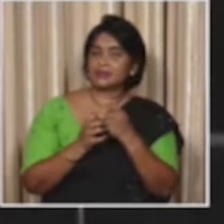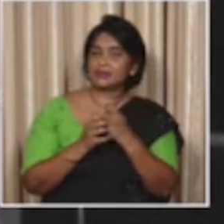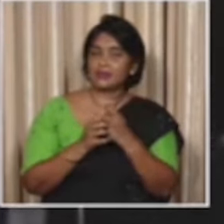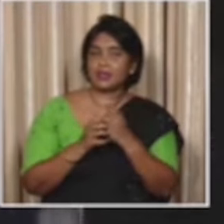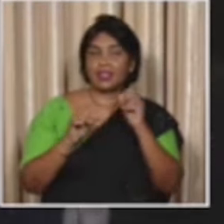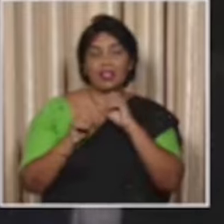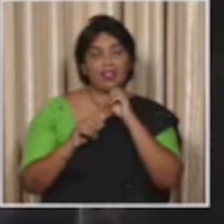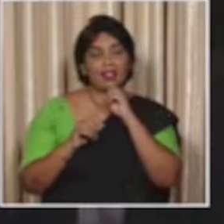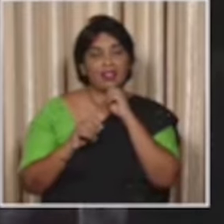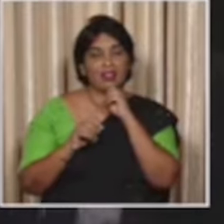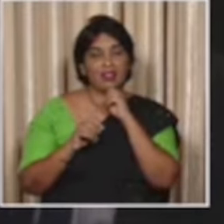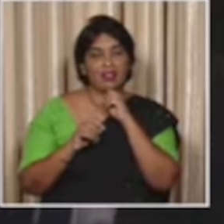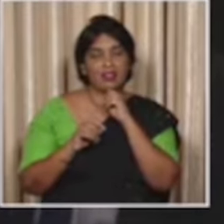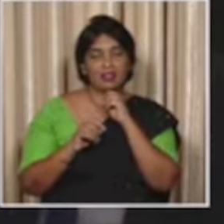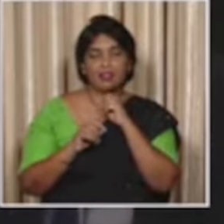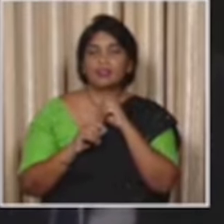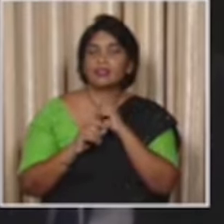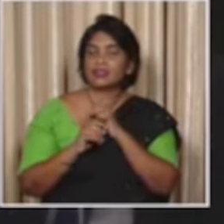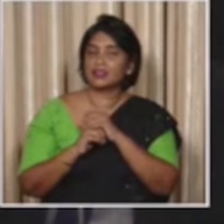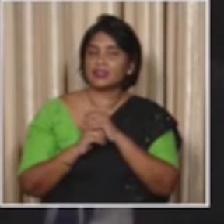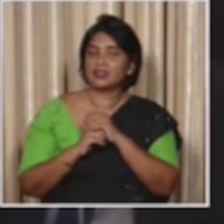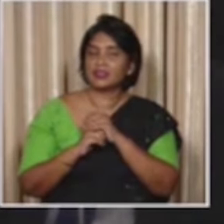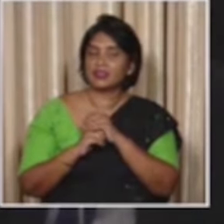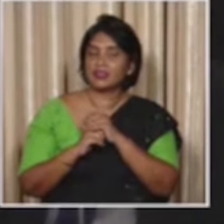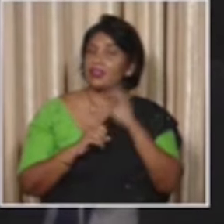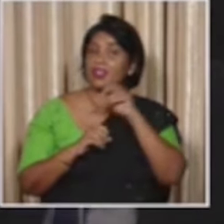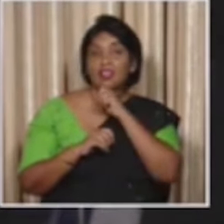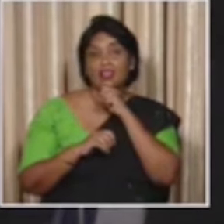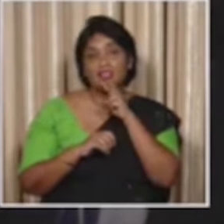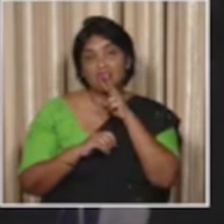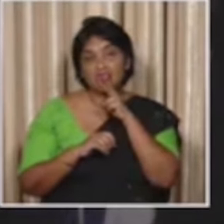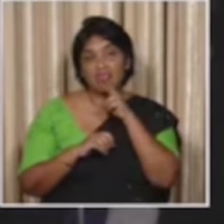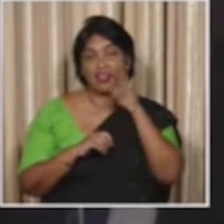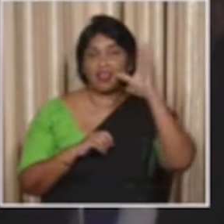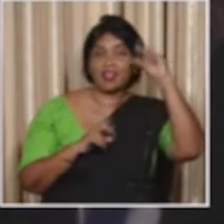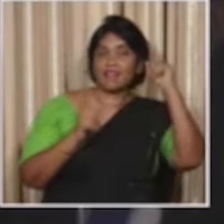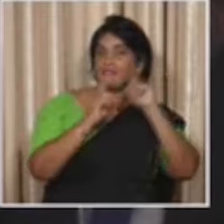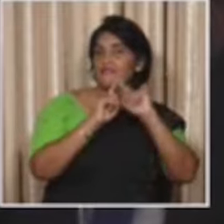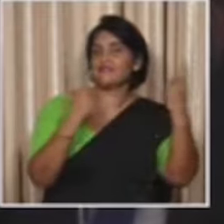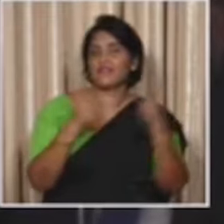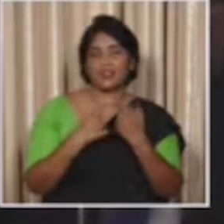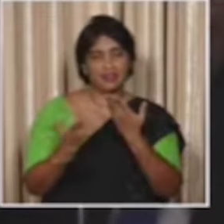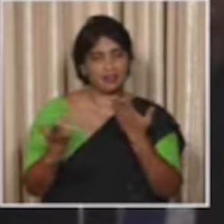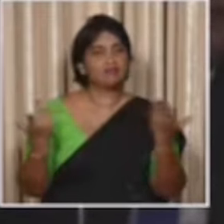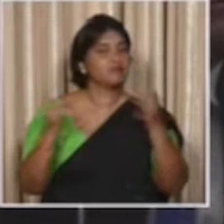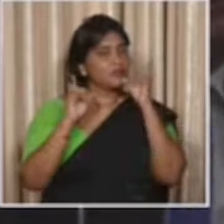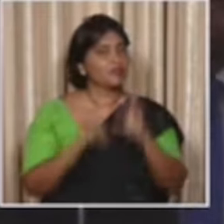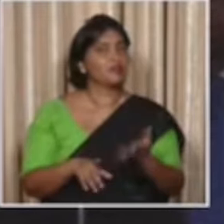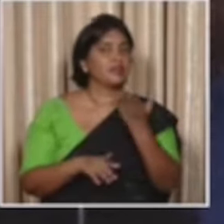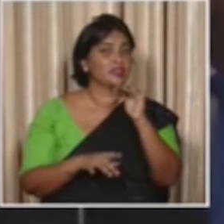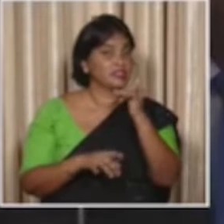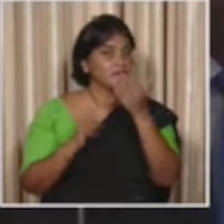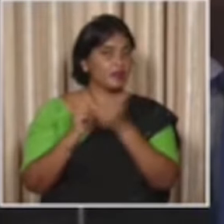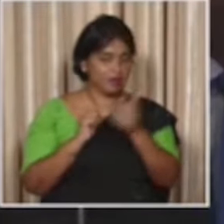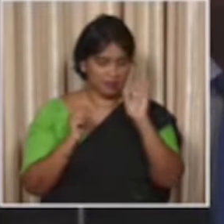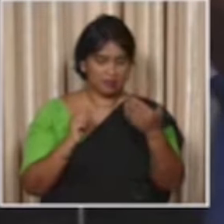දවල් දුලිජාගේ ඔව් දවල් රෑ ඩැනියල් දවල් මිගෙල් ඒක තමයි දැන් සමහරු